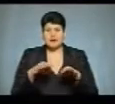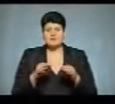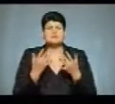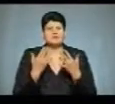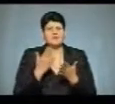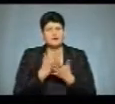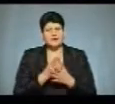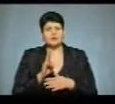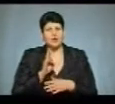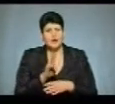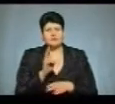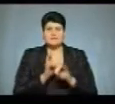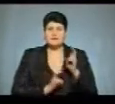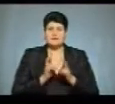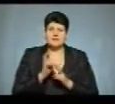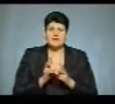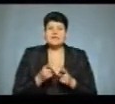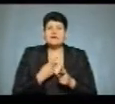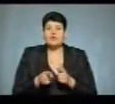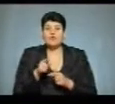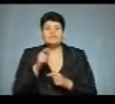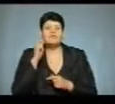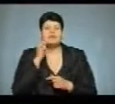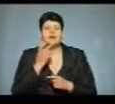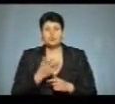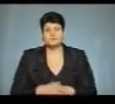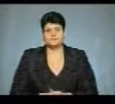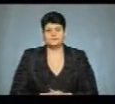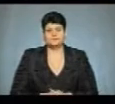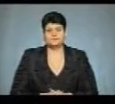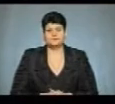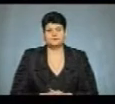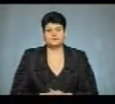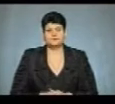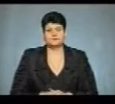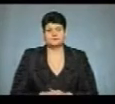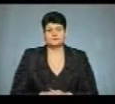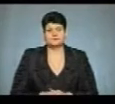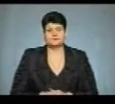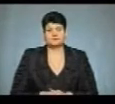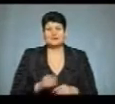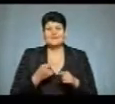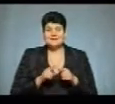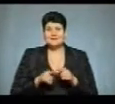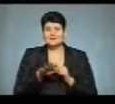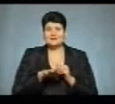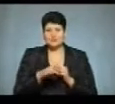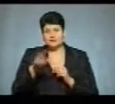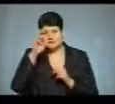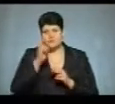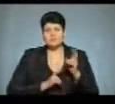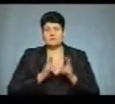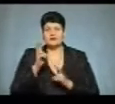є тролейбусів на підприємстві та якого вони віку. Детальніше про це у сюжеті. Це територія комунального